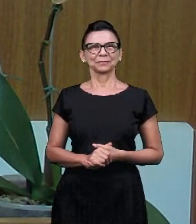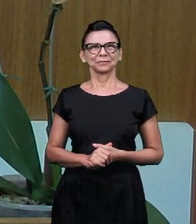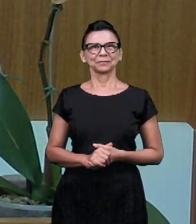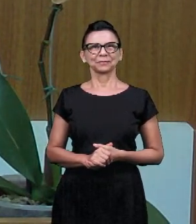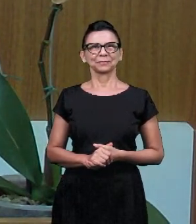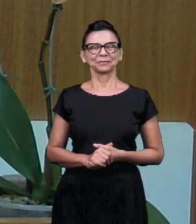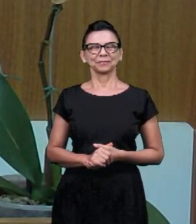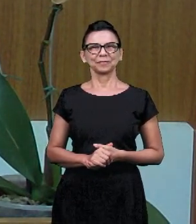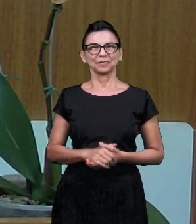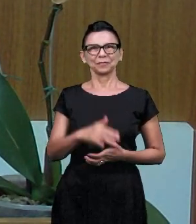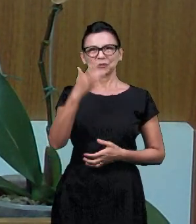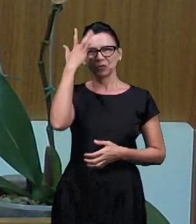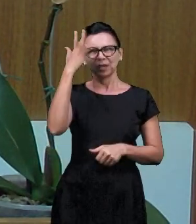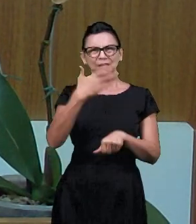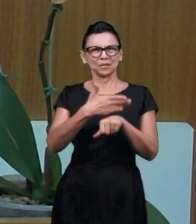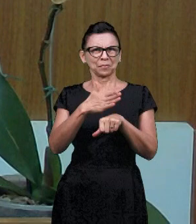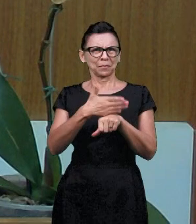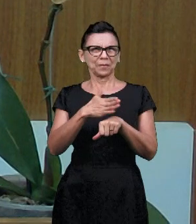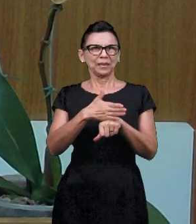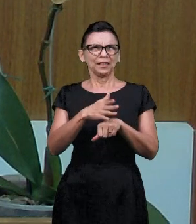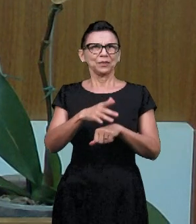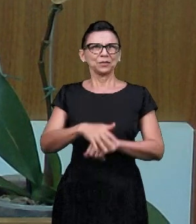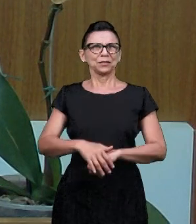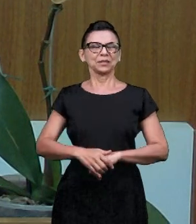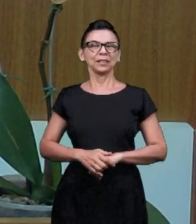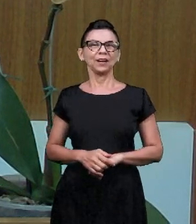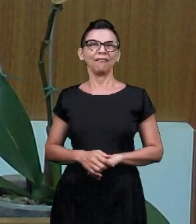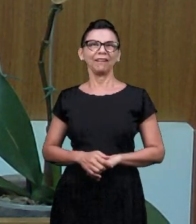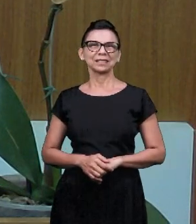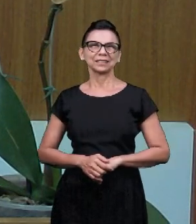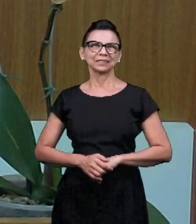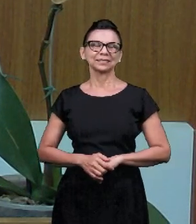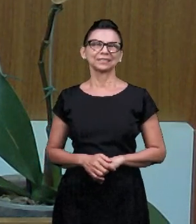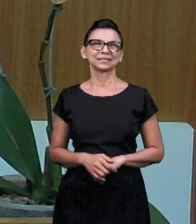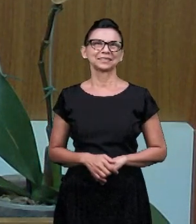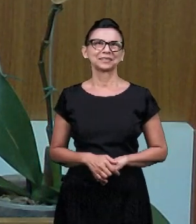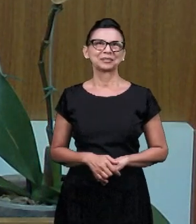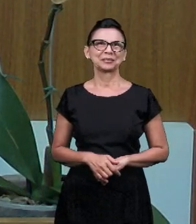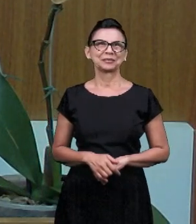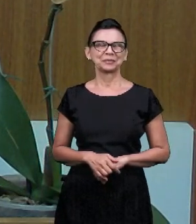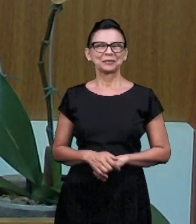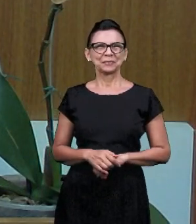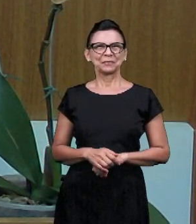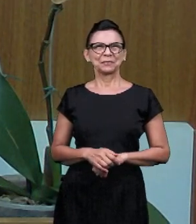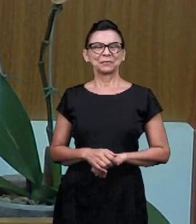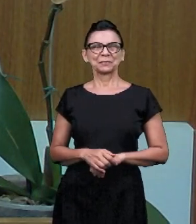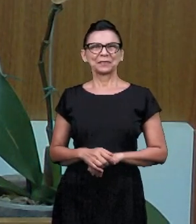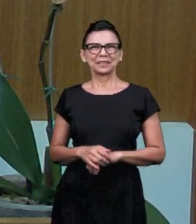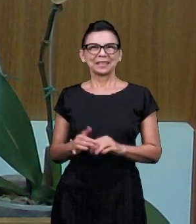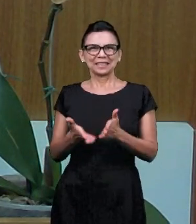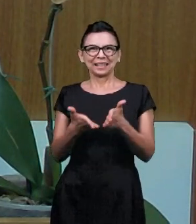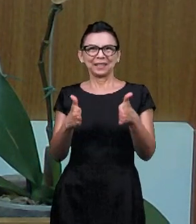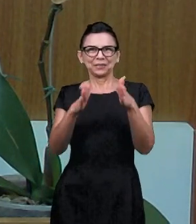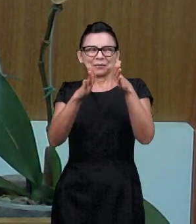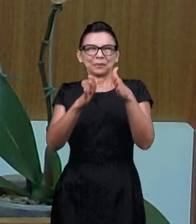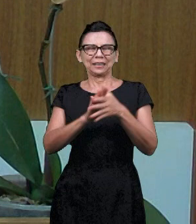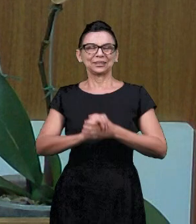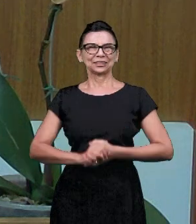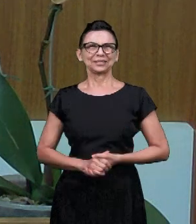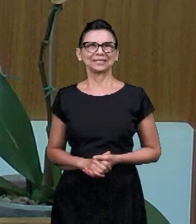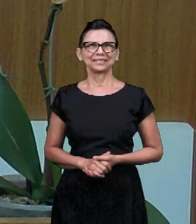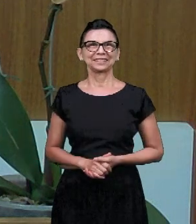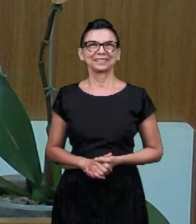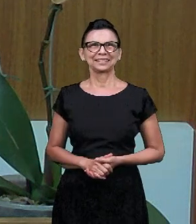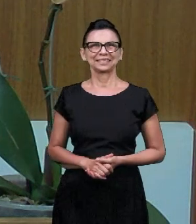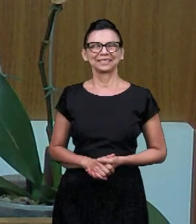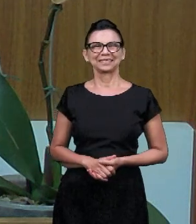un peuple préoccupé avec ce moment, un peuple qui cherche ce dont ils ont